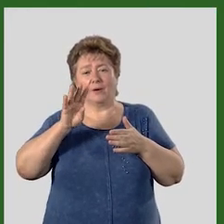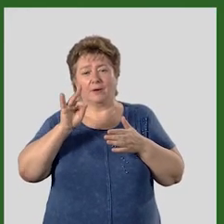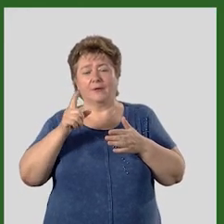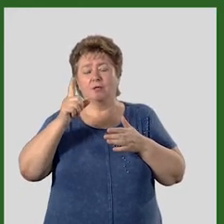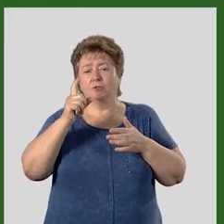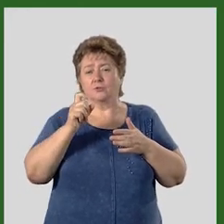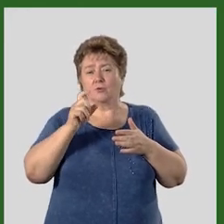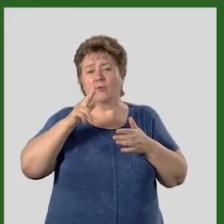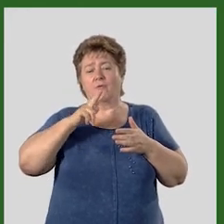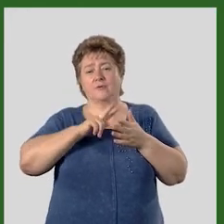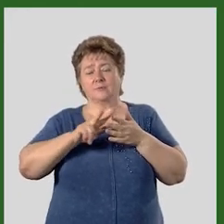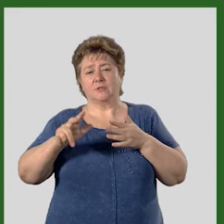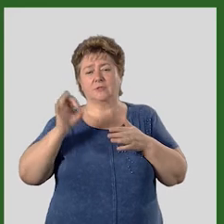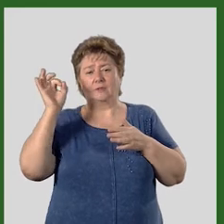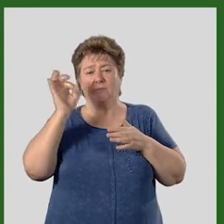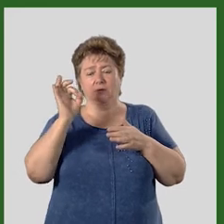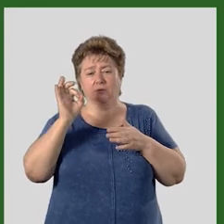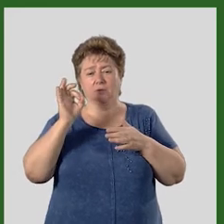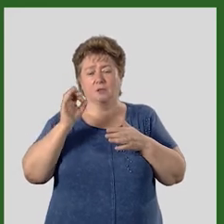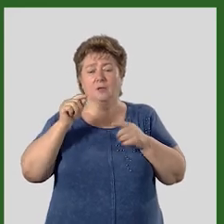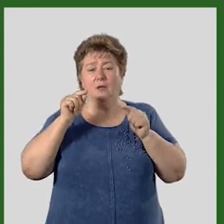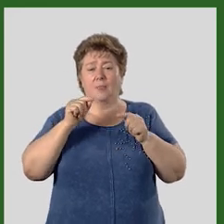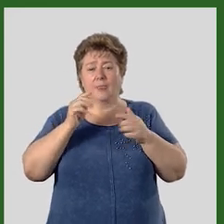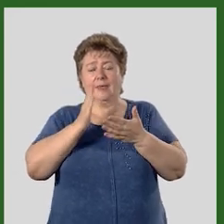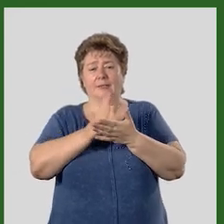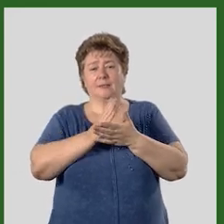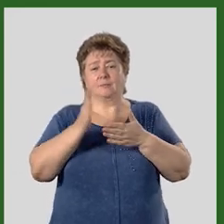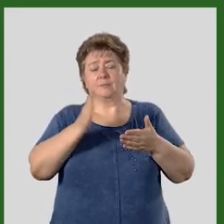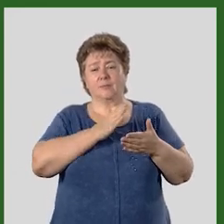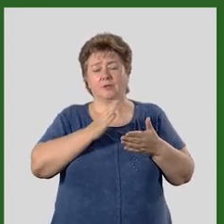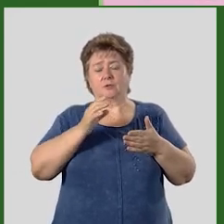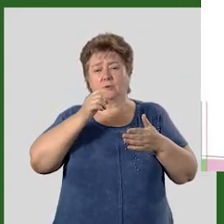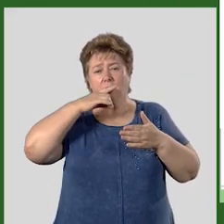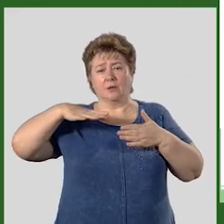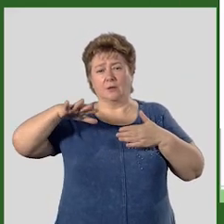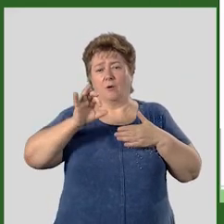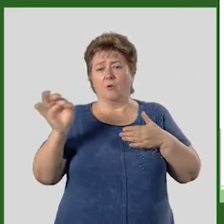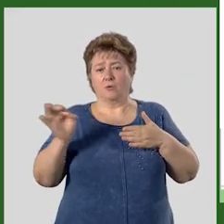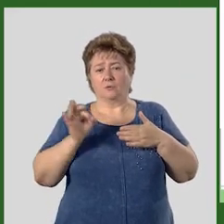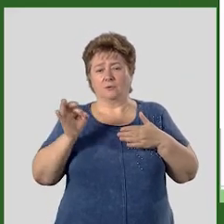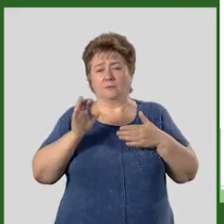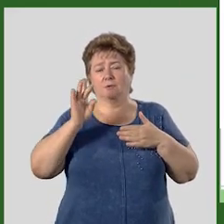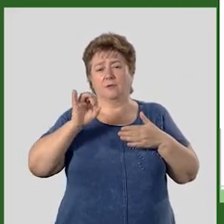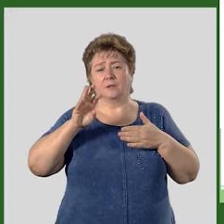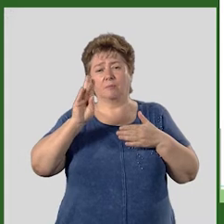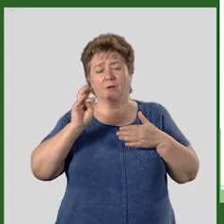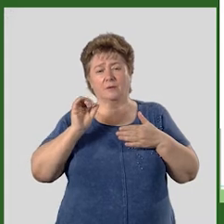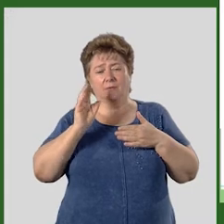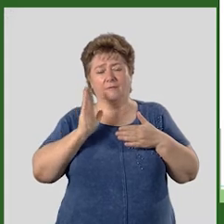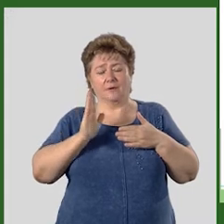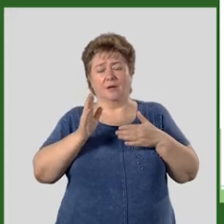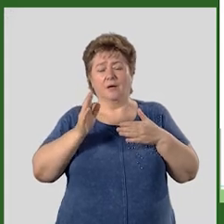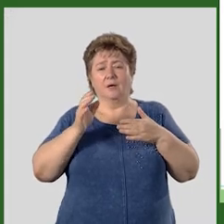на 180 градусе. Она проходит между российским островом Ратмановым